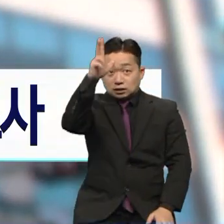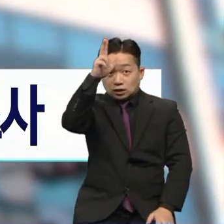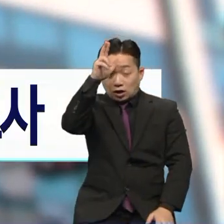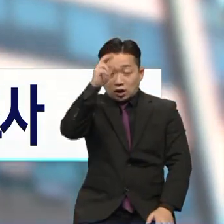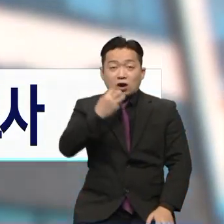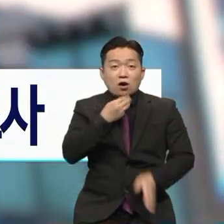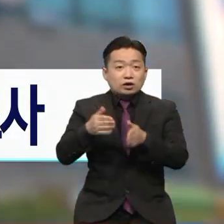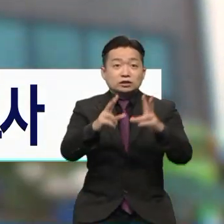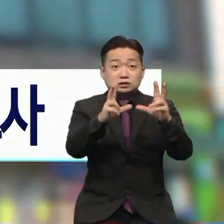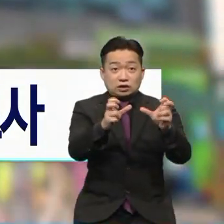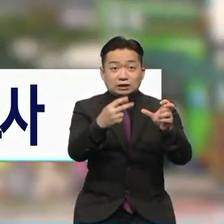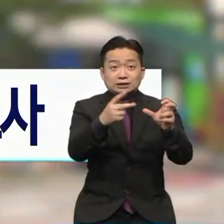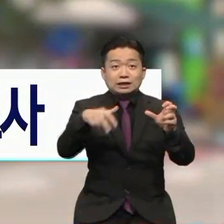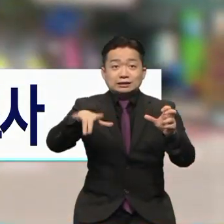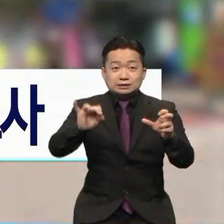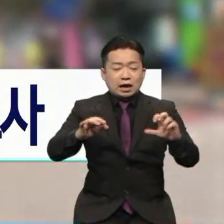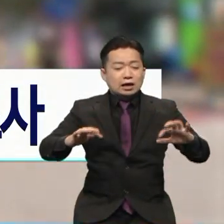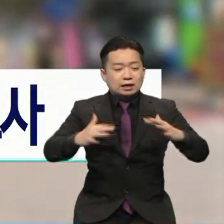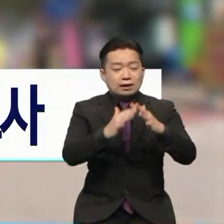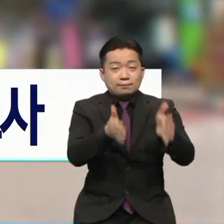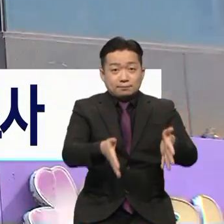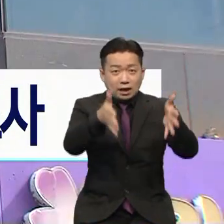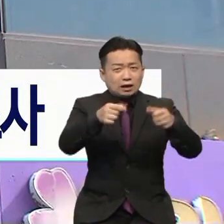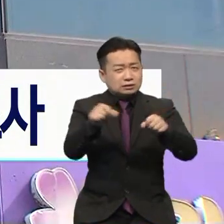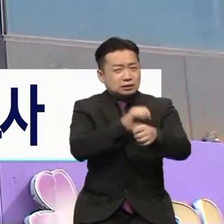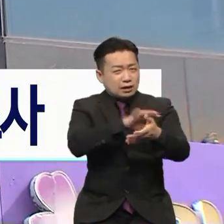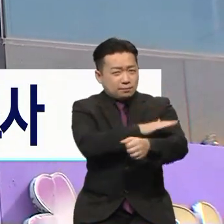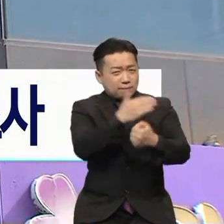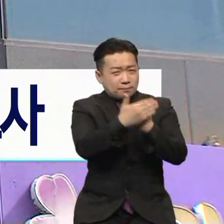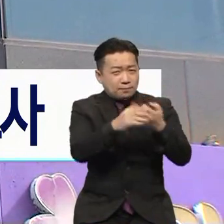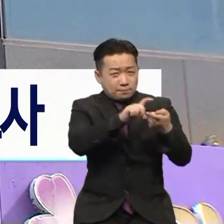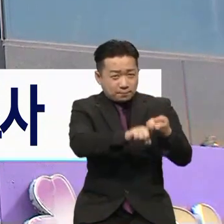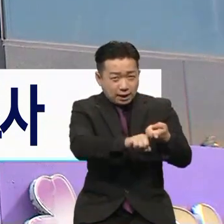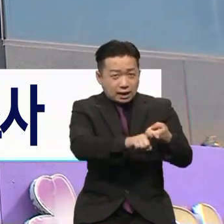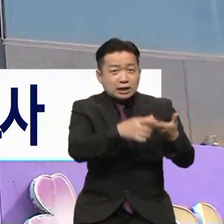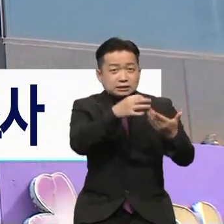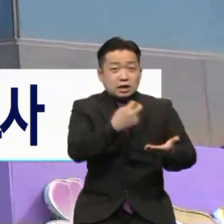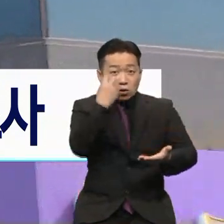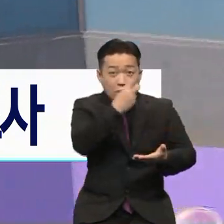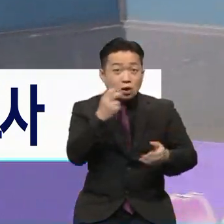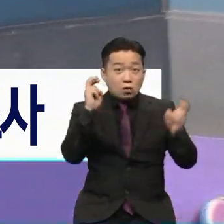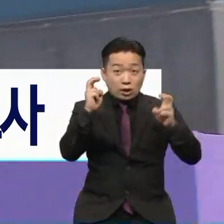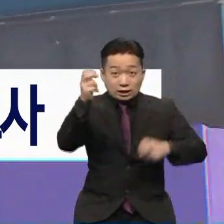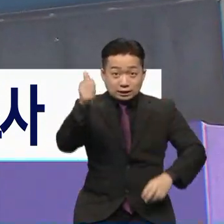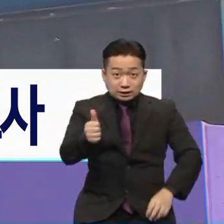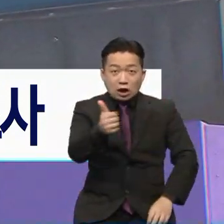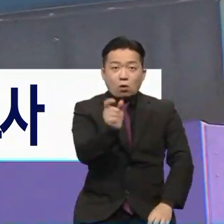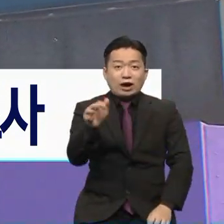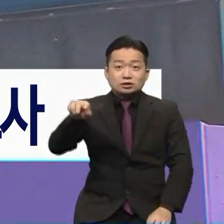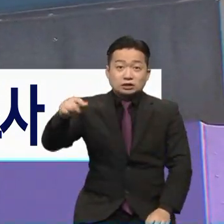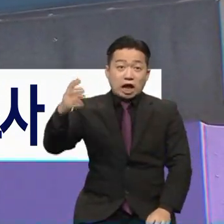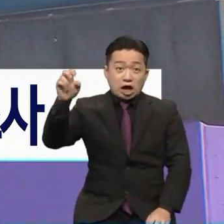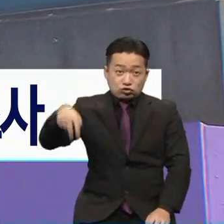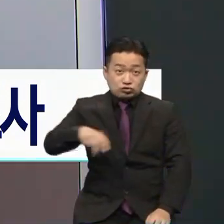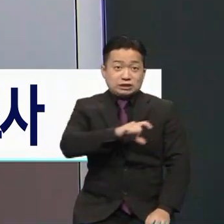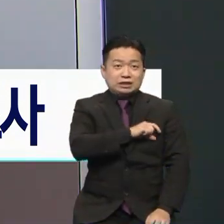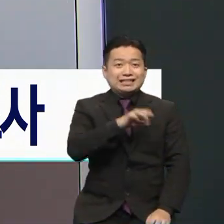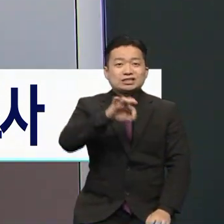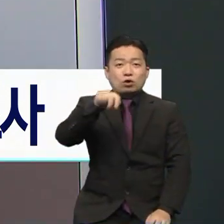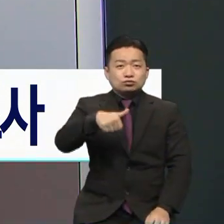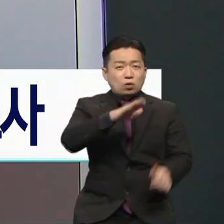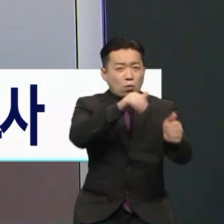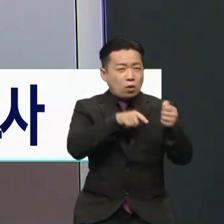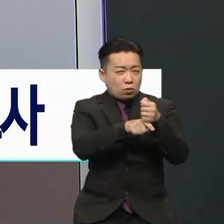경찰이 경기 성남시 대장동 개발사업 특혜 의혹을 받는 자산관리회사 화천대유의 이성문 대표를 최근